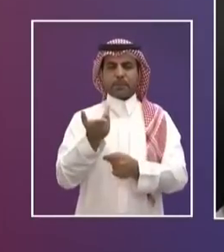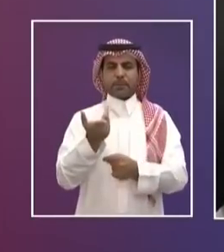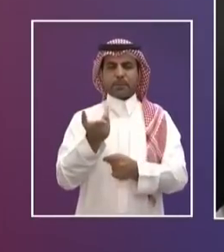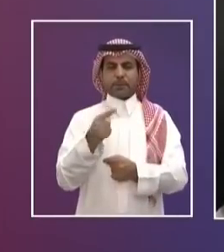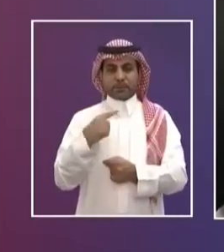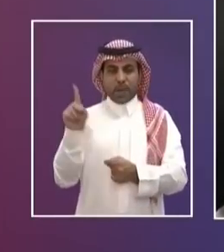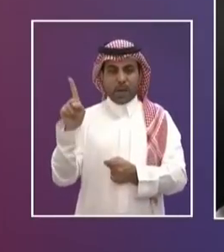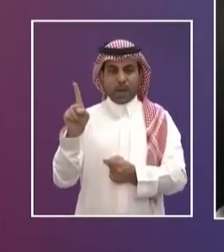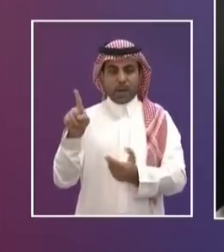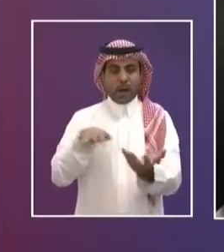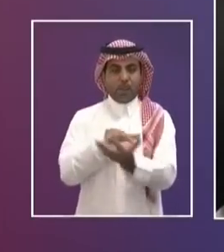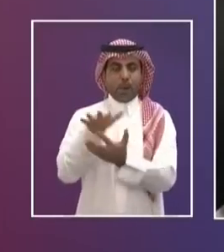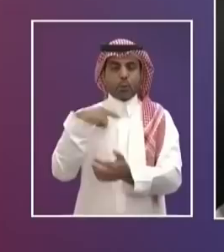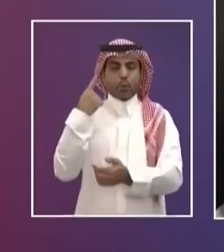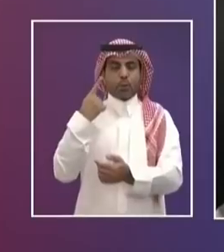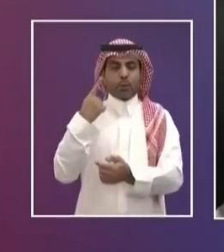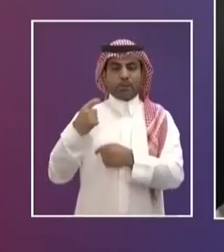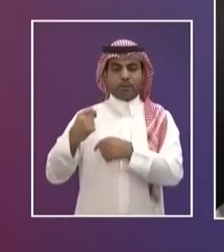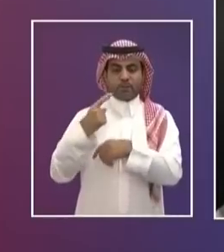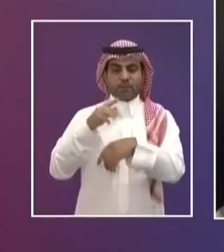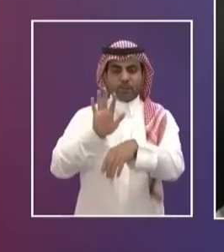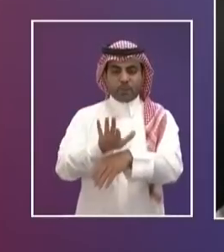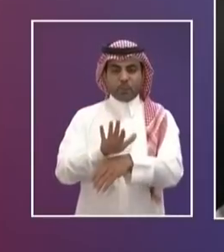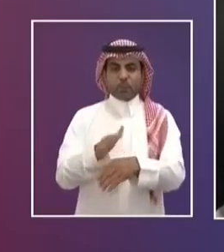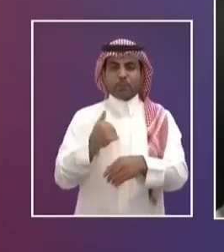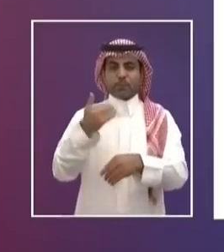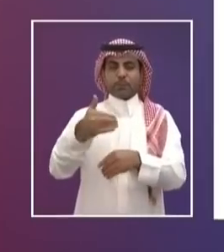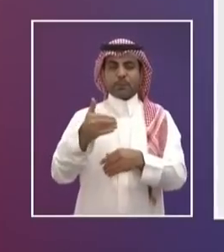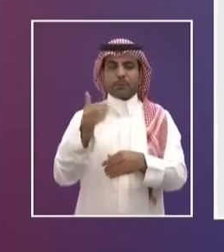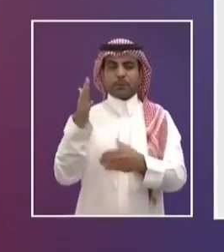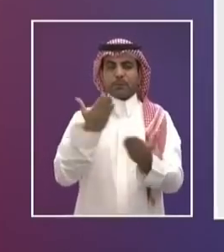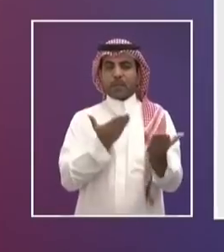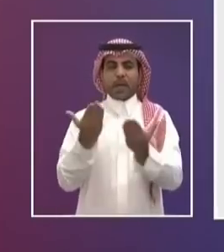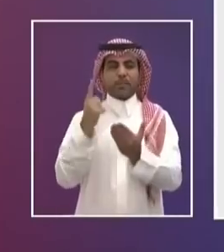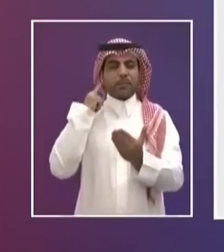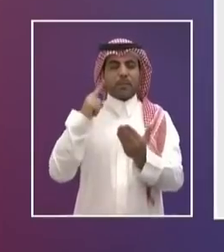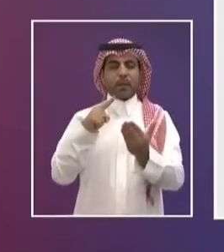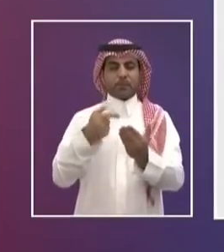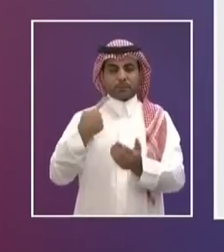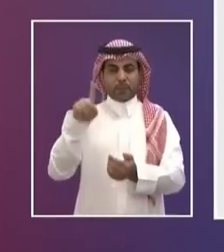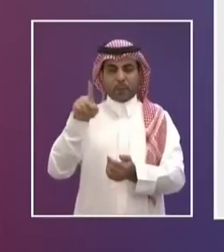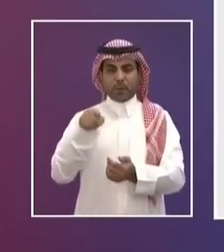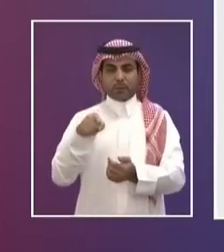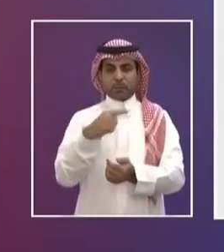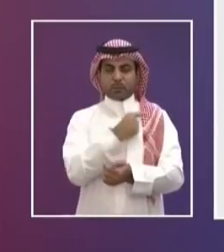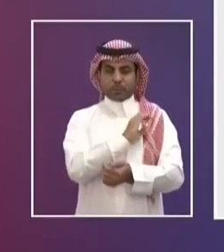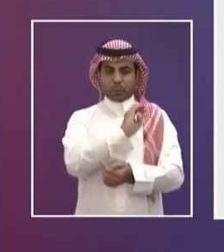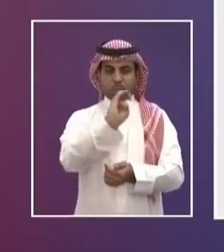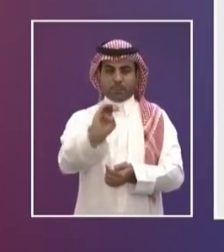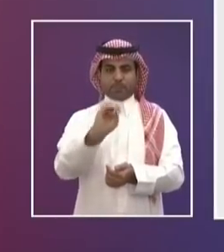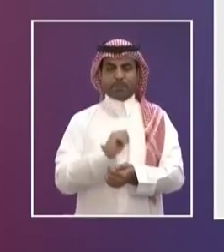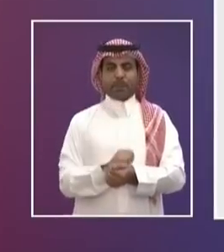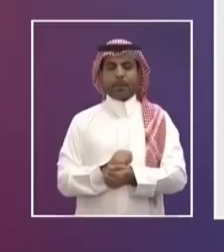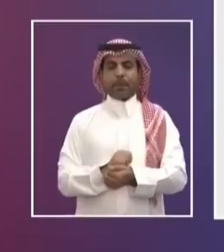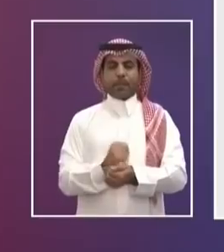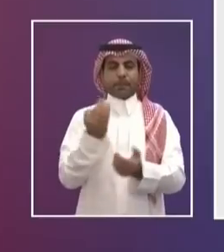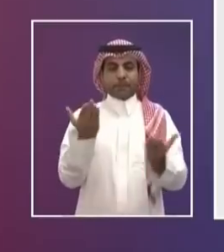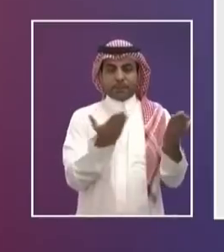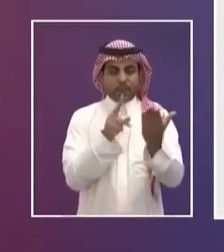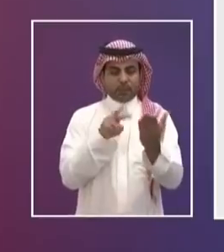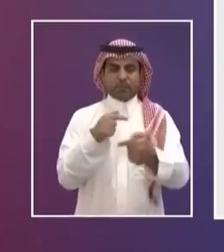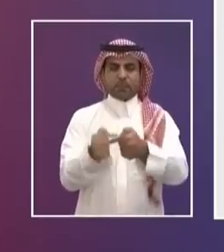مدى صحة هذا الكلام وأيضا تعليقكم على هذه الدراسة؟ الدراسات مستمرة فيما يتعلق بمسألة